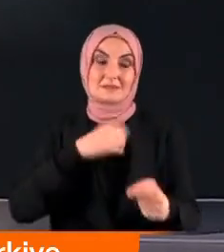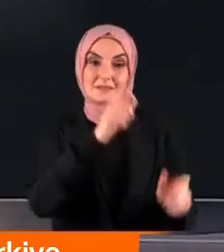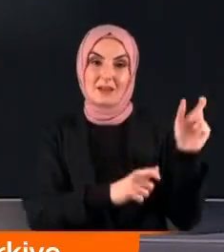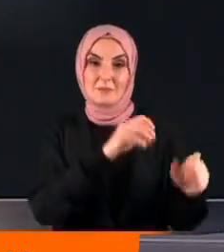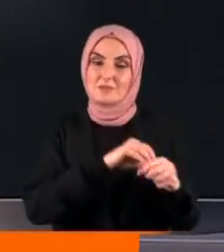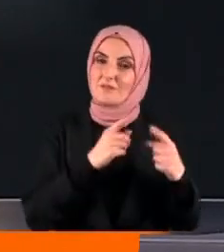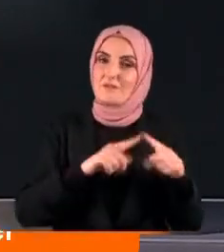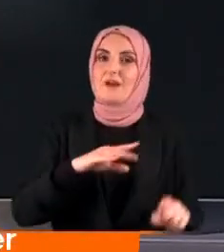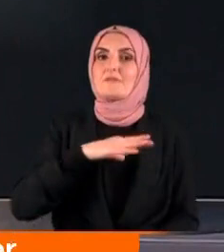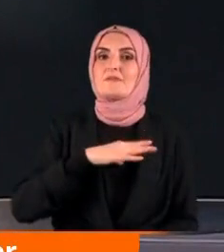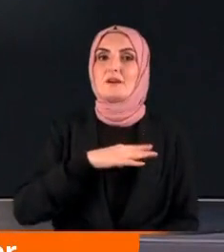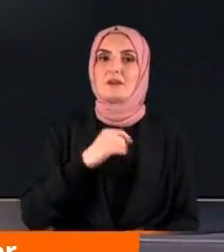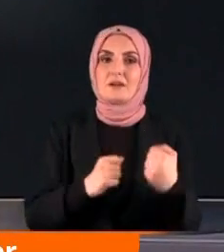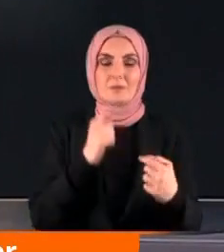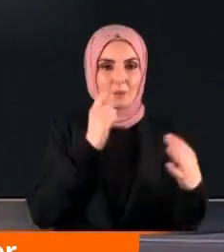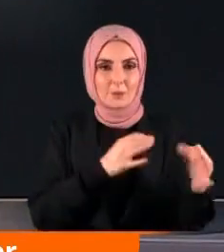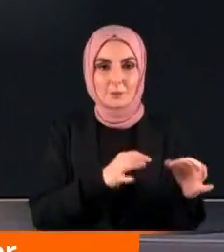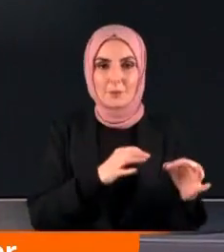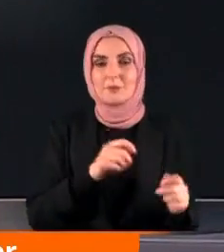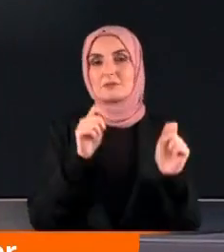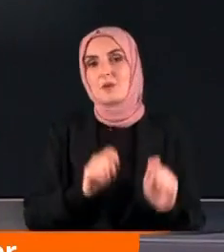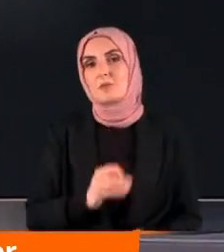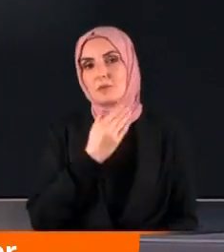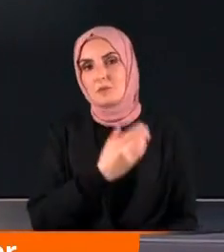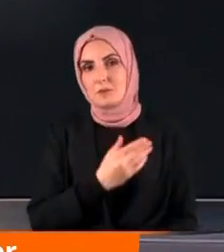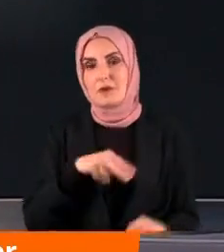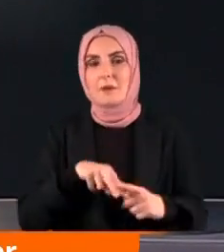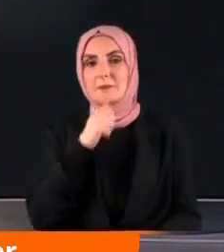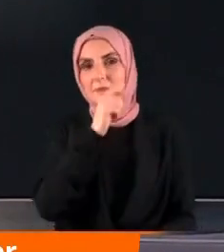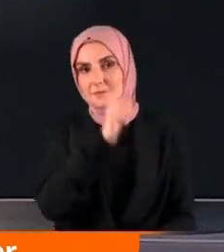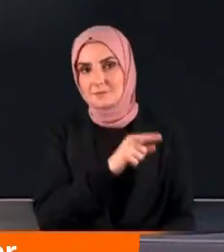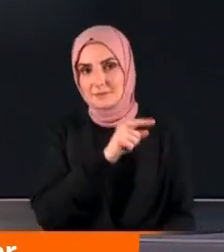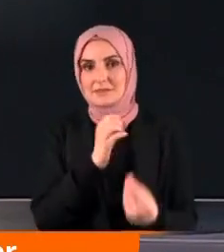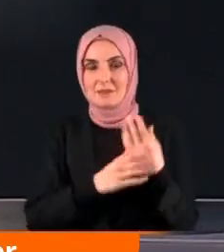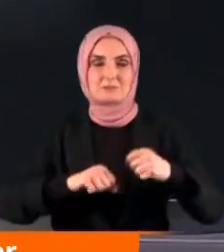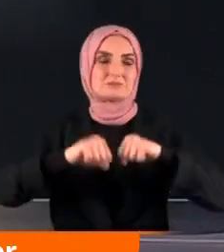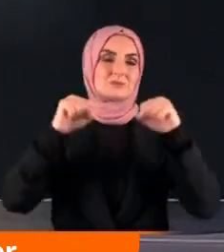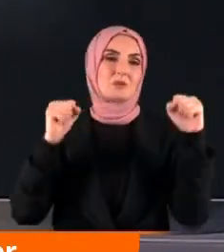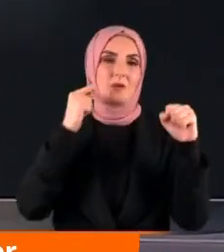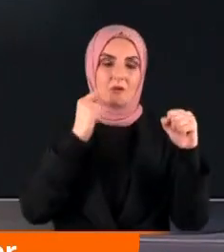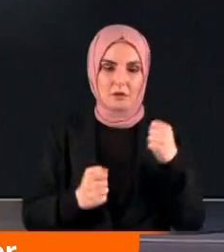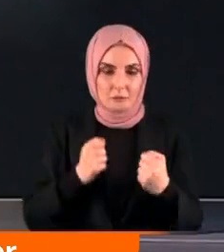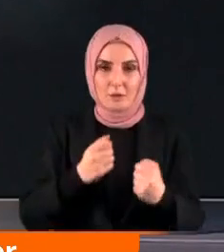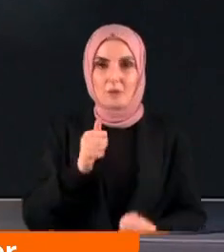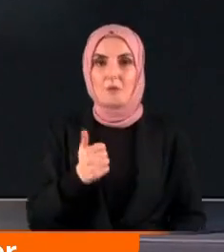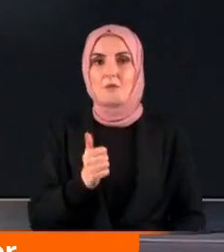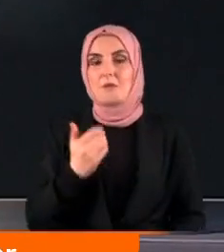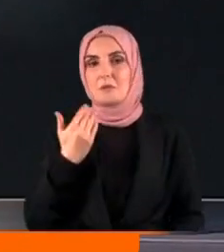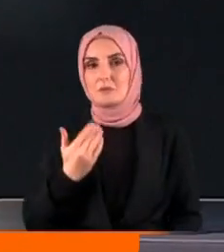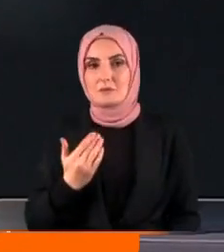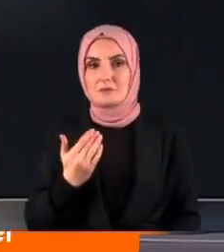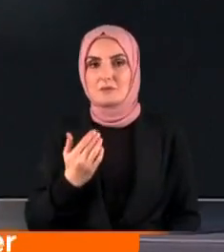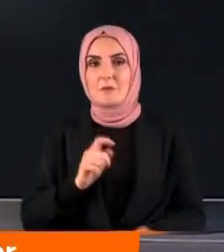bakıyorlar. Aydın Karataş ise sabah uyandığında otomobilini yerinde göremedi. Hırsızlar aracını kopya anahtar